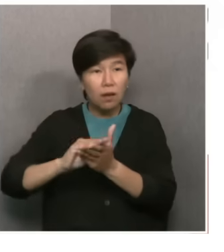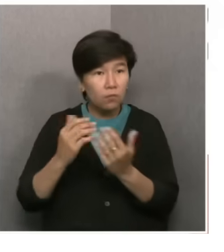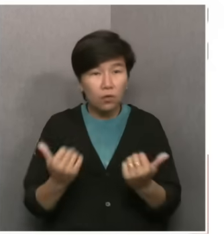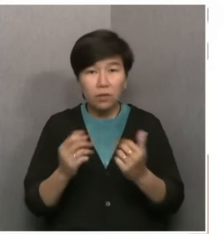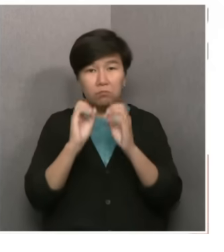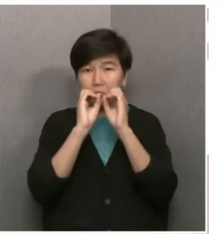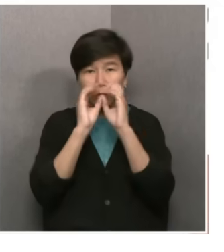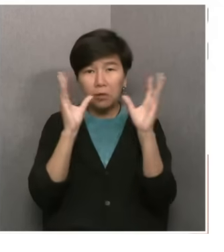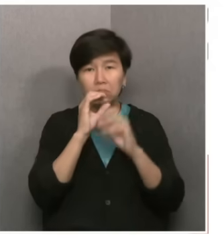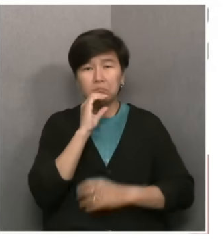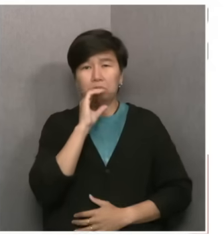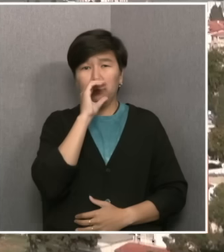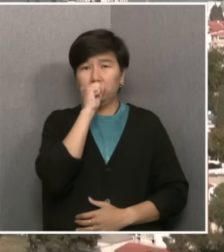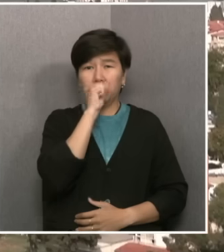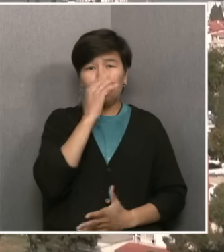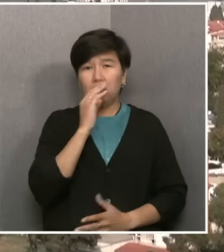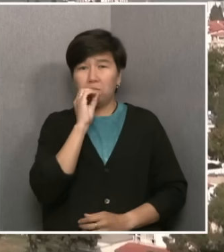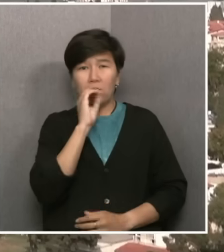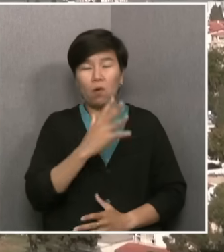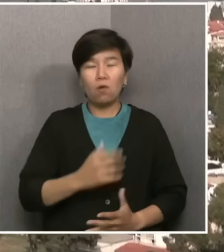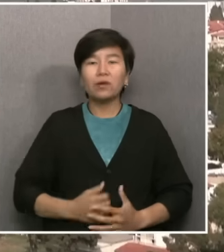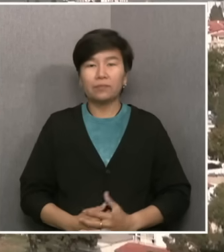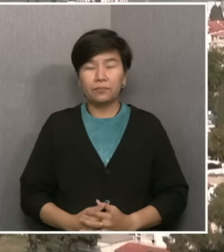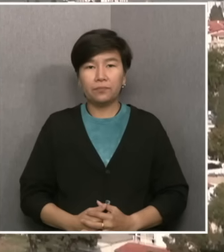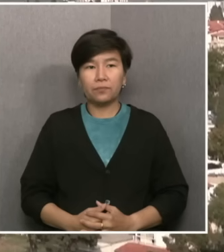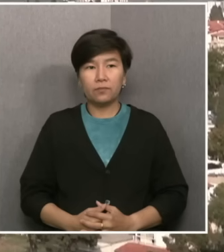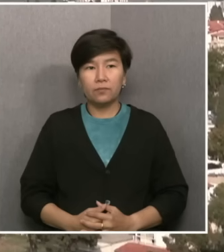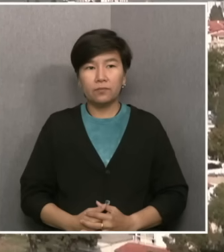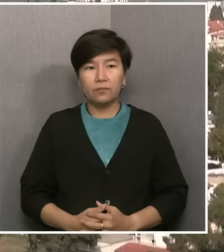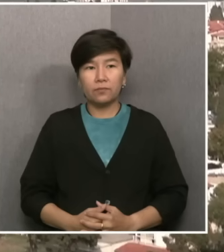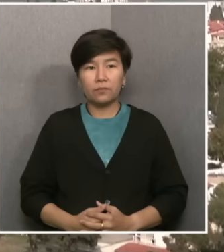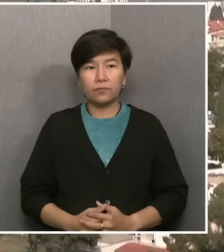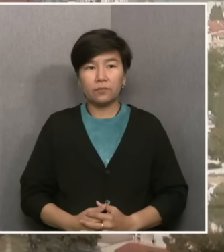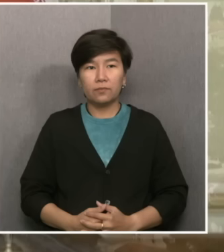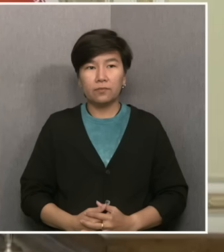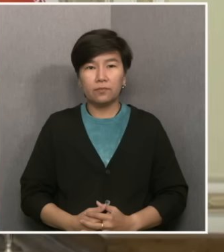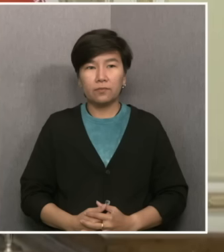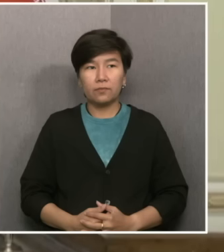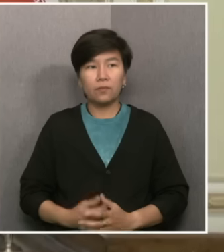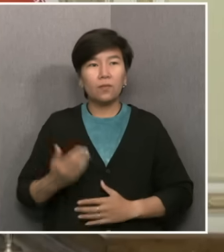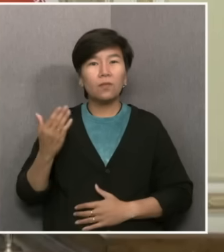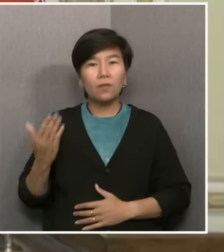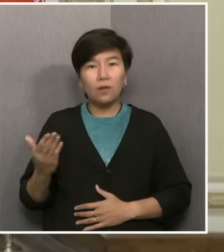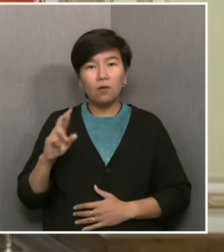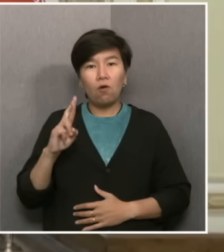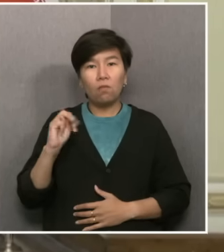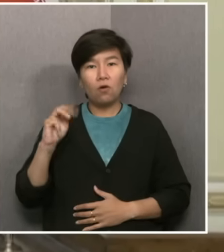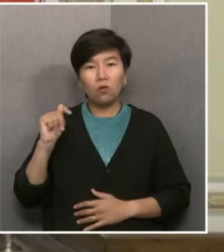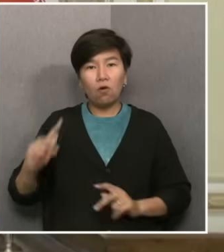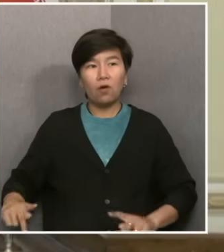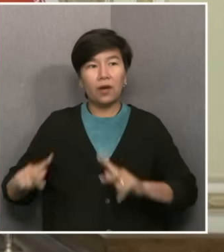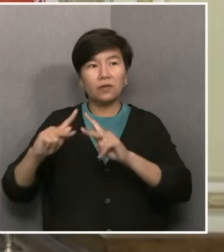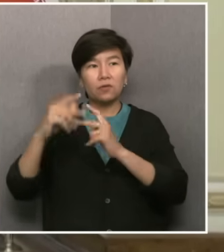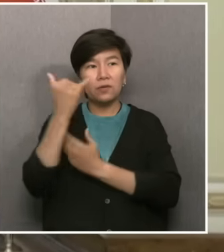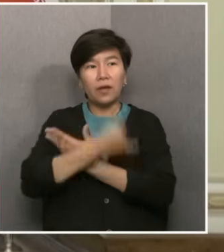ระบุรายละเอียดใดๆเพิ่มเติมส่วนทางด้านนายฮอสเซนอารมีอดอลเฮียนรัฐมนตรีว่าการกระทรวง